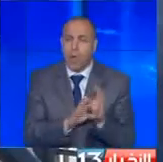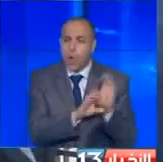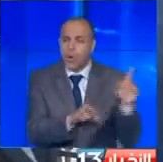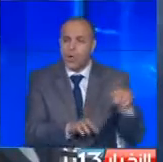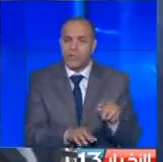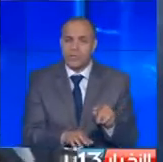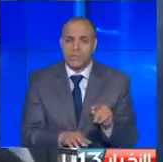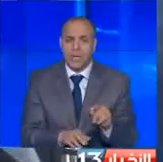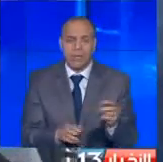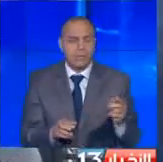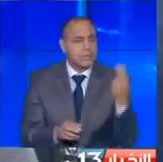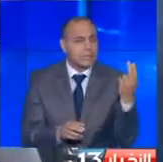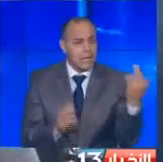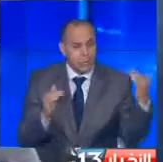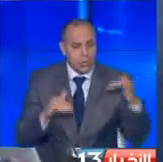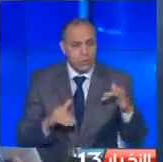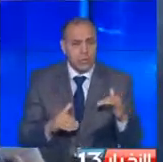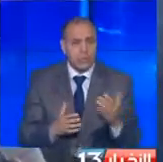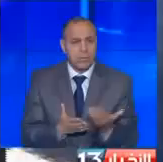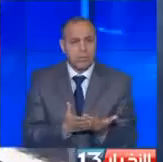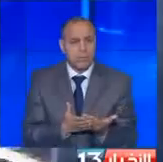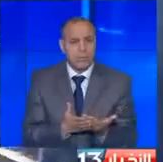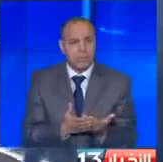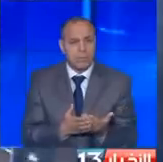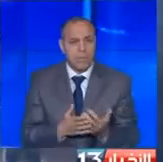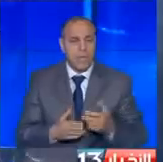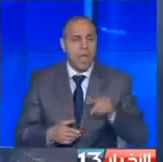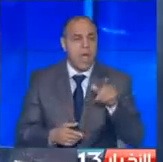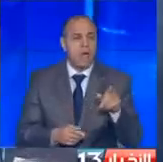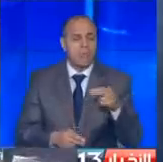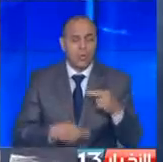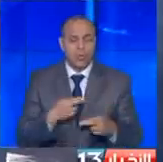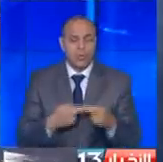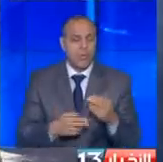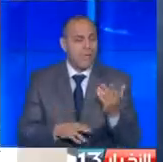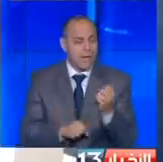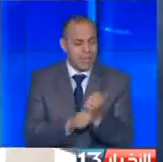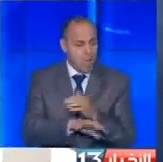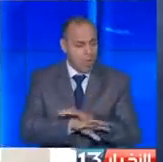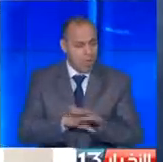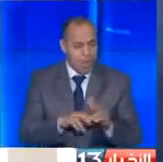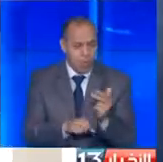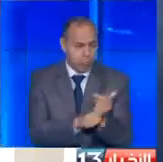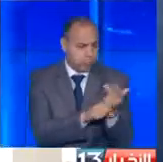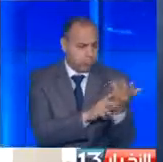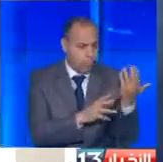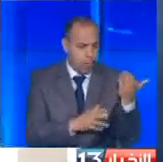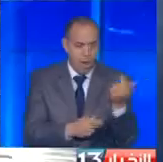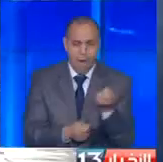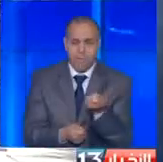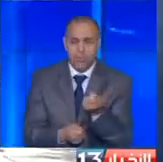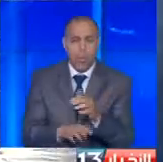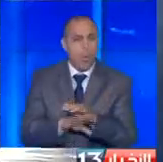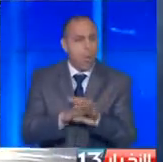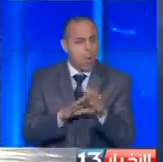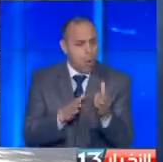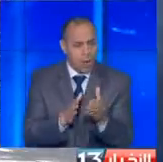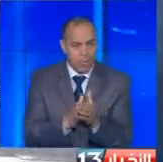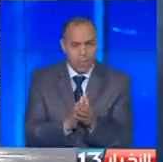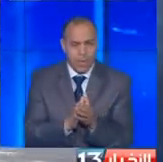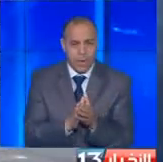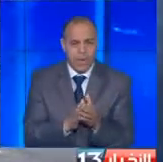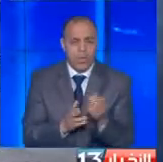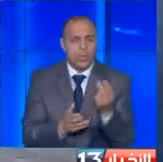كيفاش حبوا استقطاب طالب للبلاد هذه. مطعم جامعي انتهت اشغاله منذ سنوات وبتكلفه تقدر باكثر